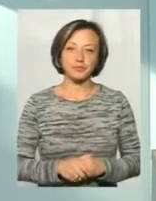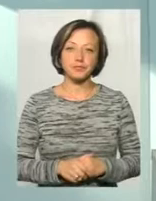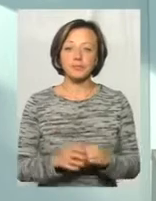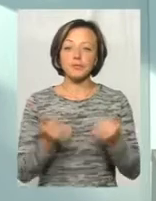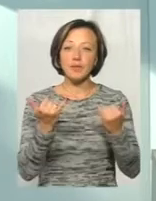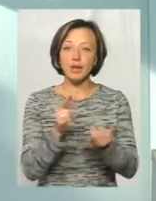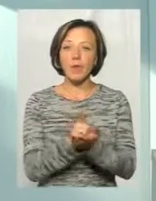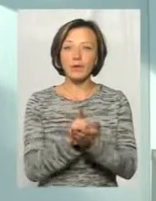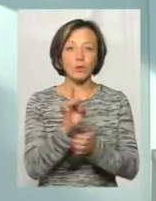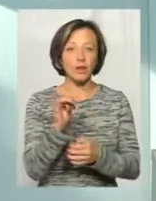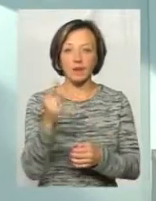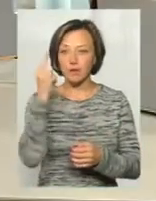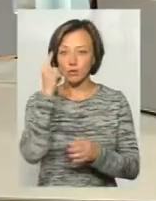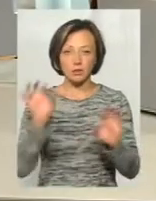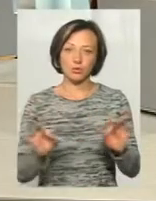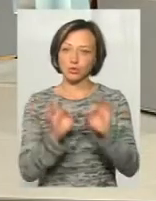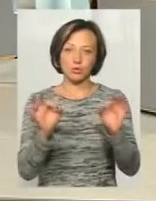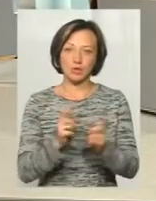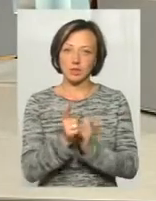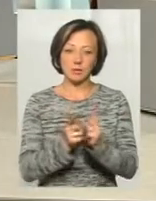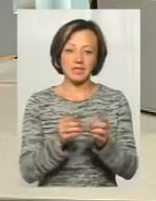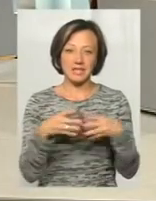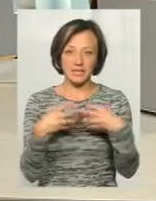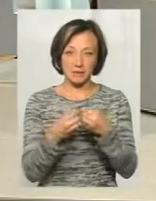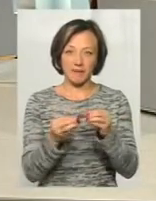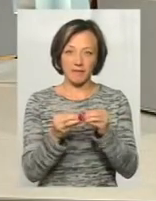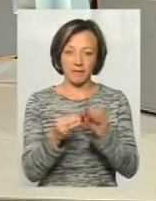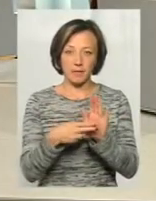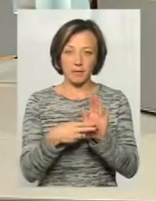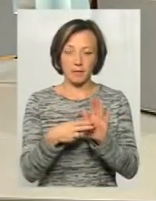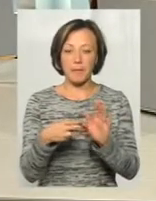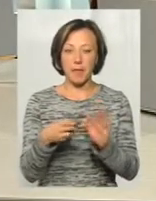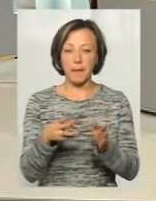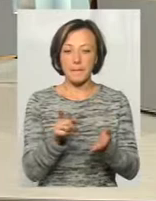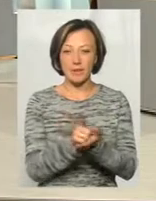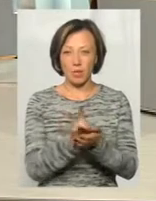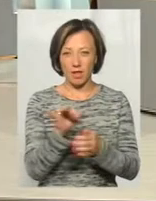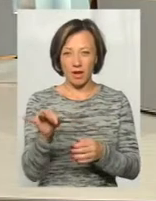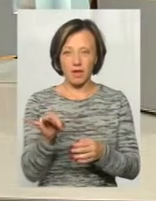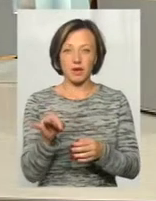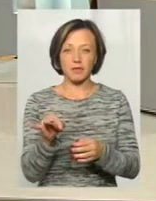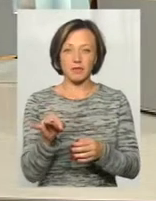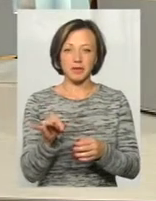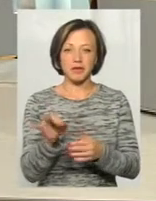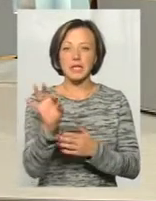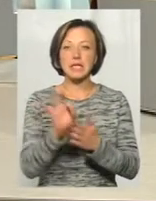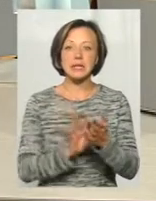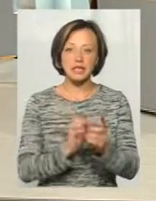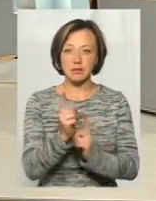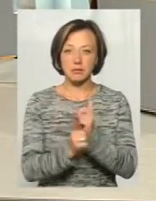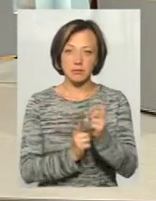для пенсіонерів, я думаю, що якщо сім'ї складаються з пенсіонерів, з непрацездатних громадян, різких таких,